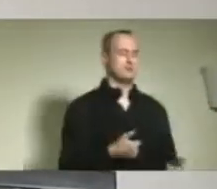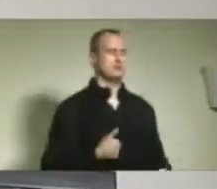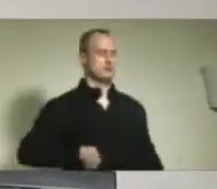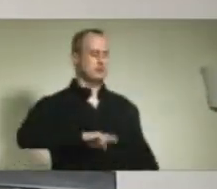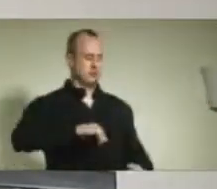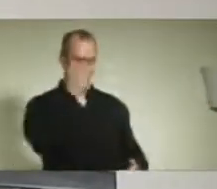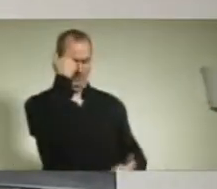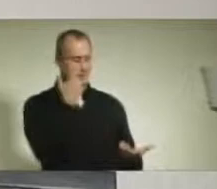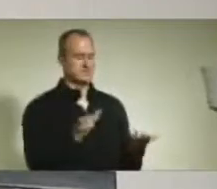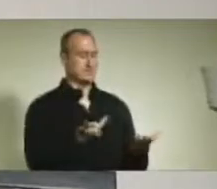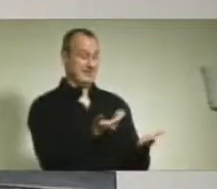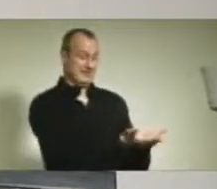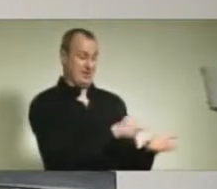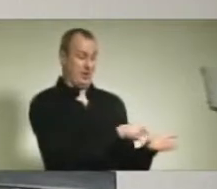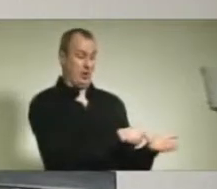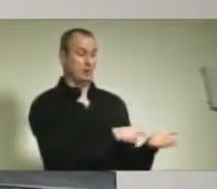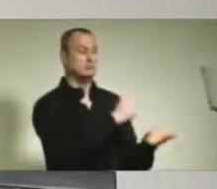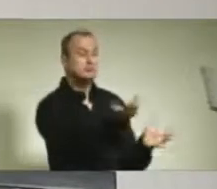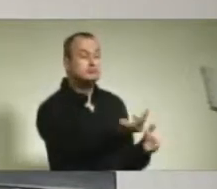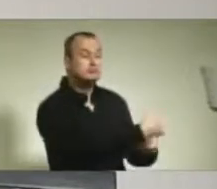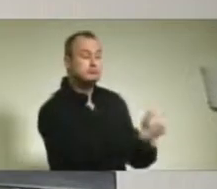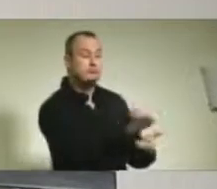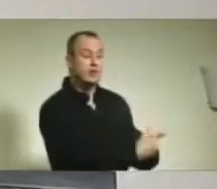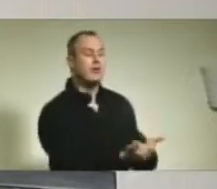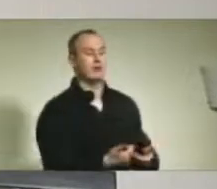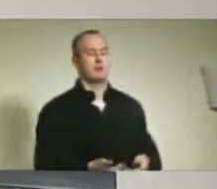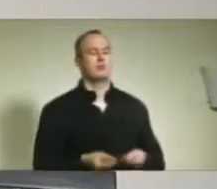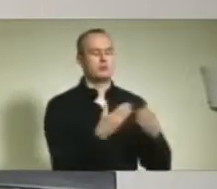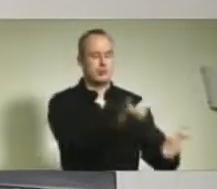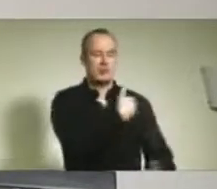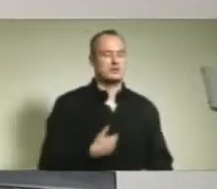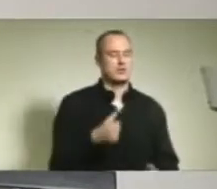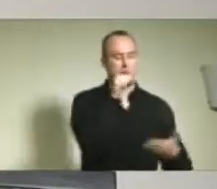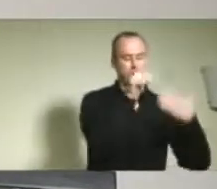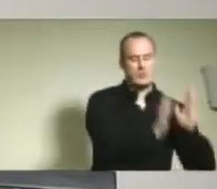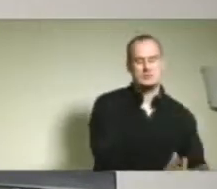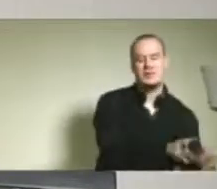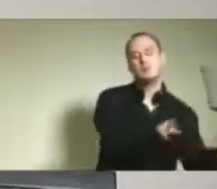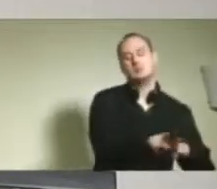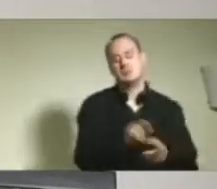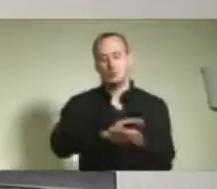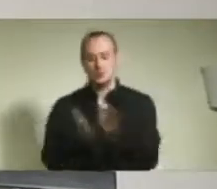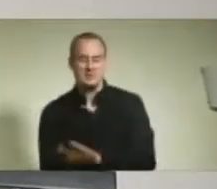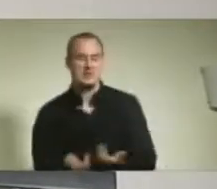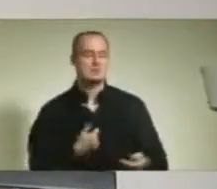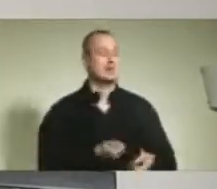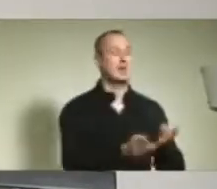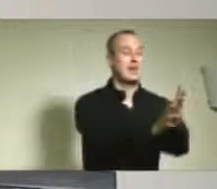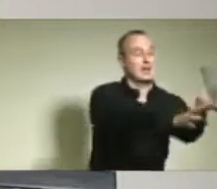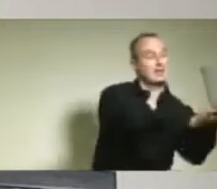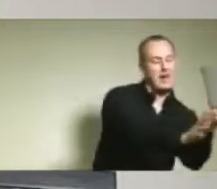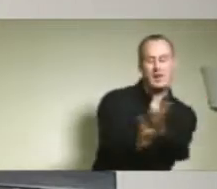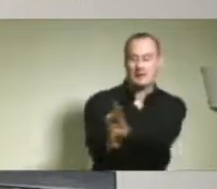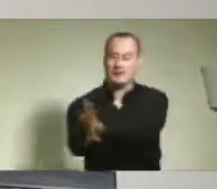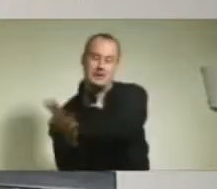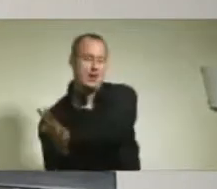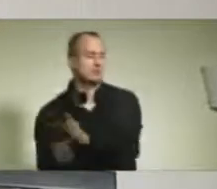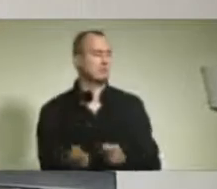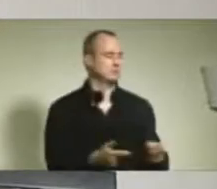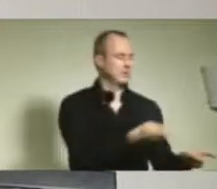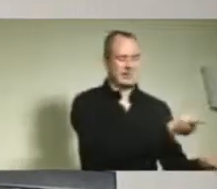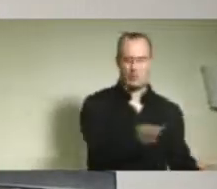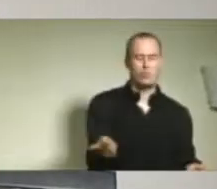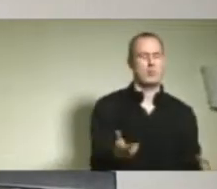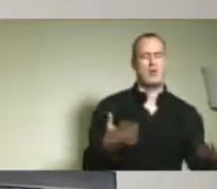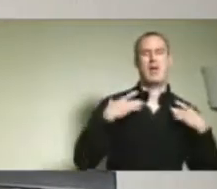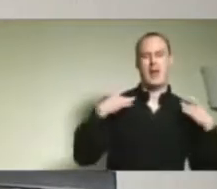aux postiers commerciaux d'être plus à l'aise avec leurs clients, d'avoir une évolution aussi professionnelle plus importante. Parce